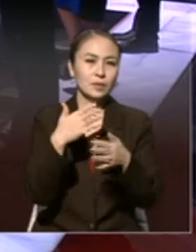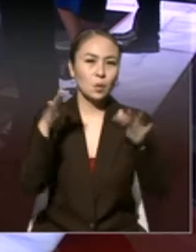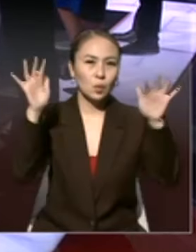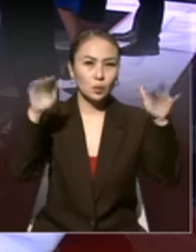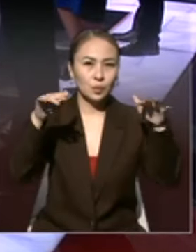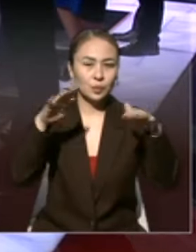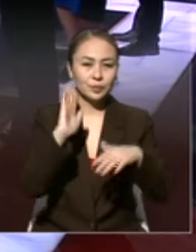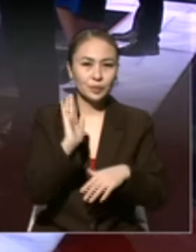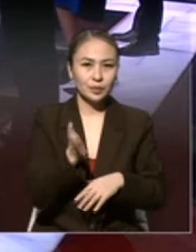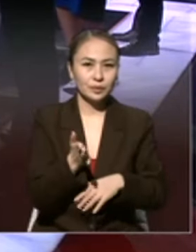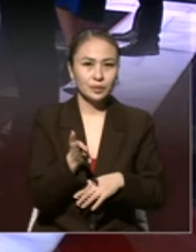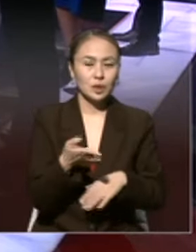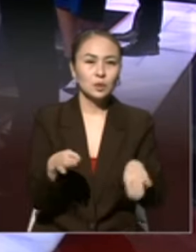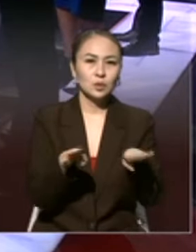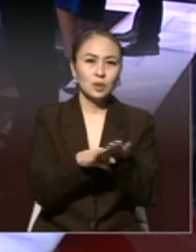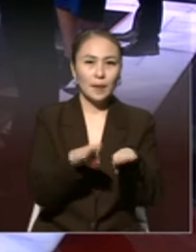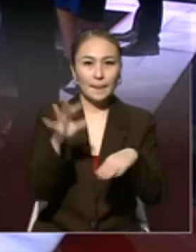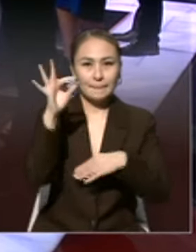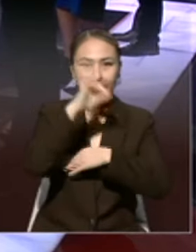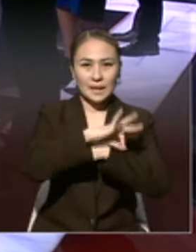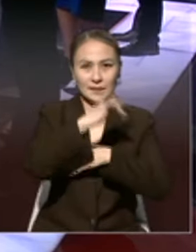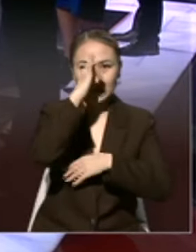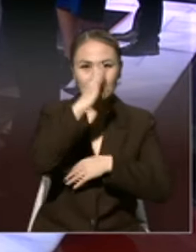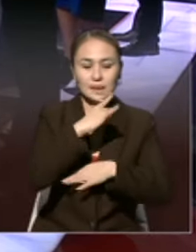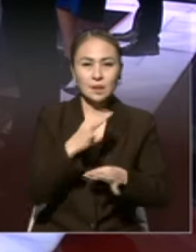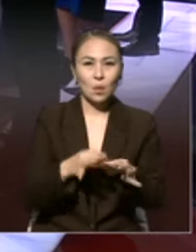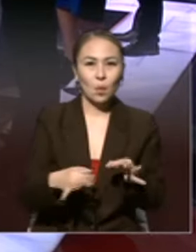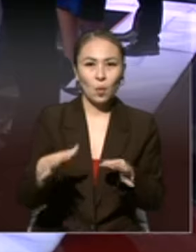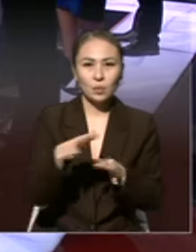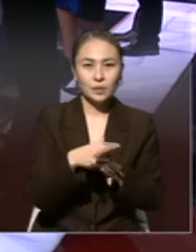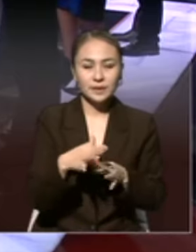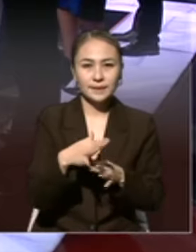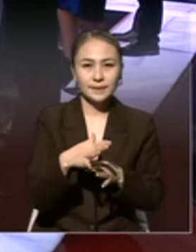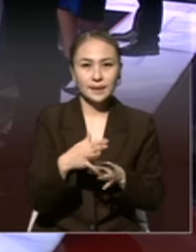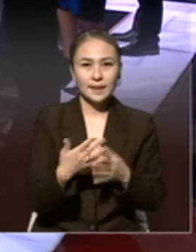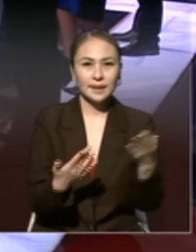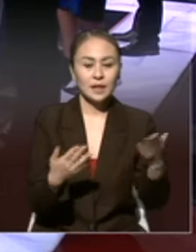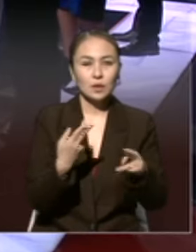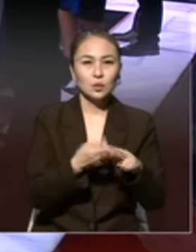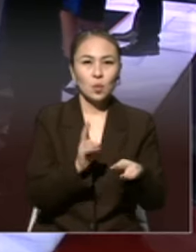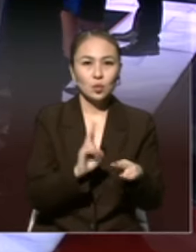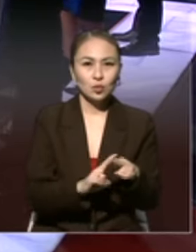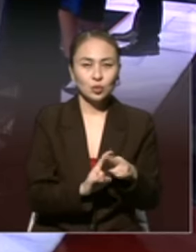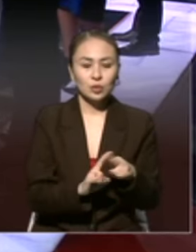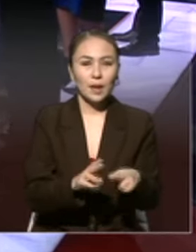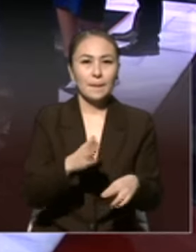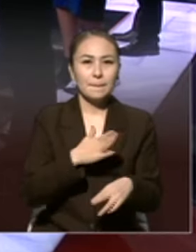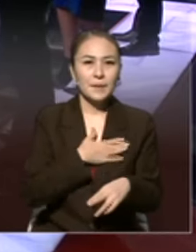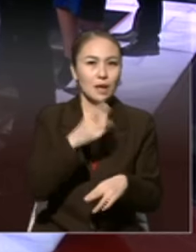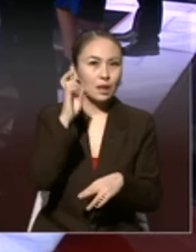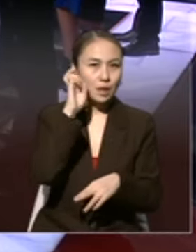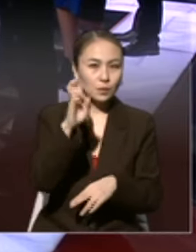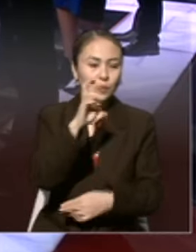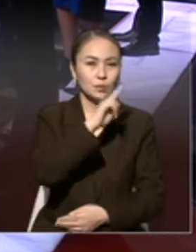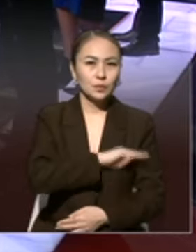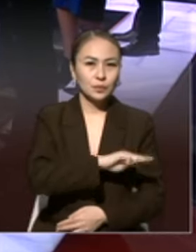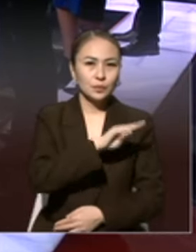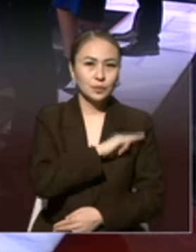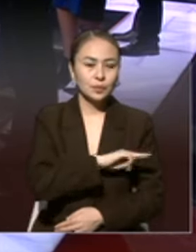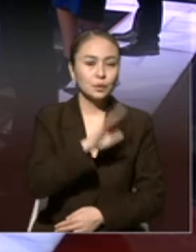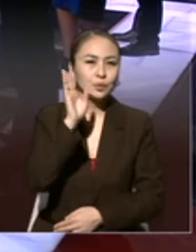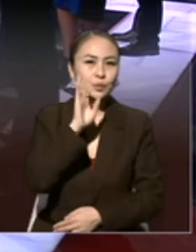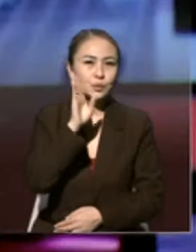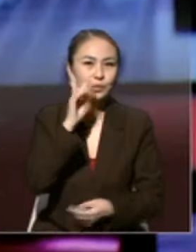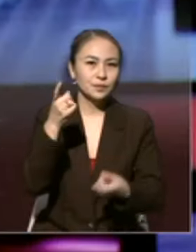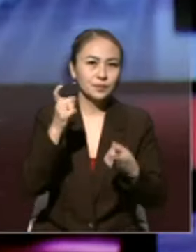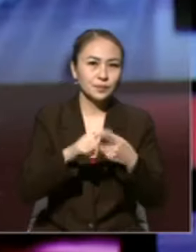жауын жауады. Сол батыс Қазақстан облысында. Енді мысалға сол үшін мынау мемлекеттік орган су